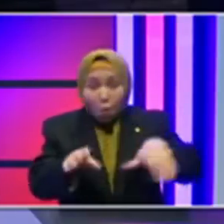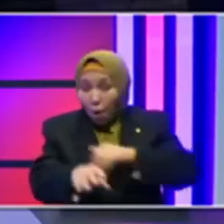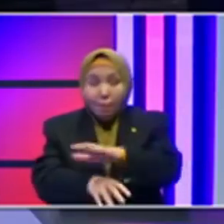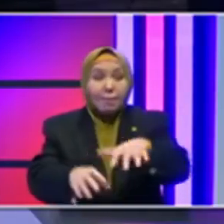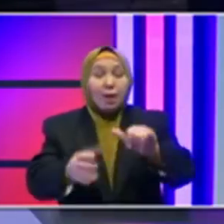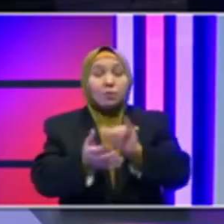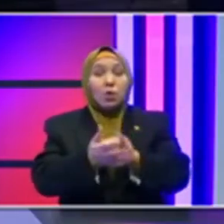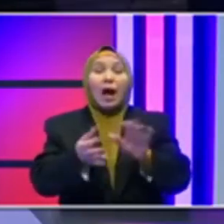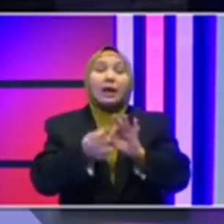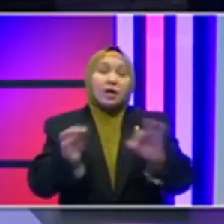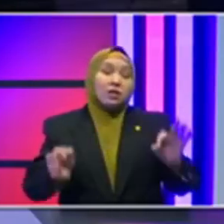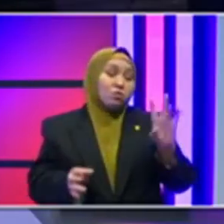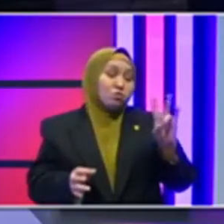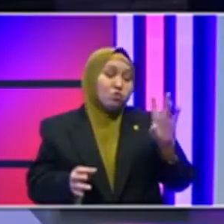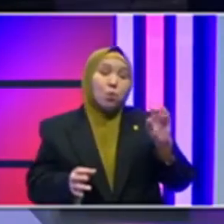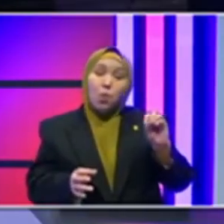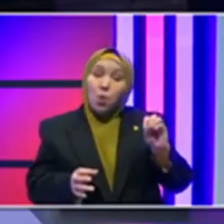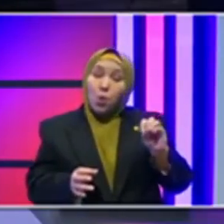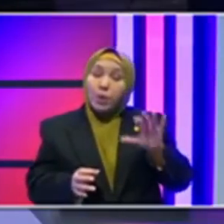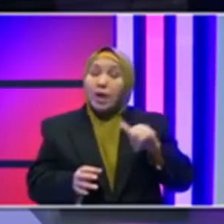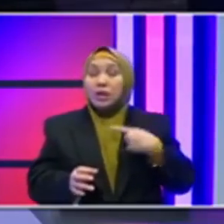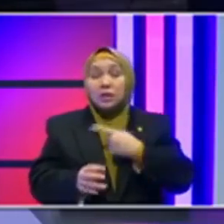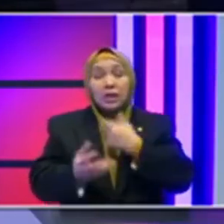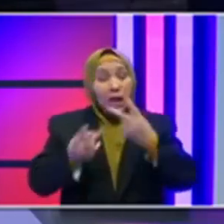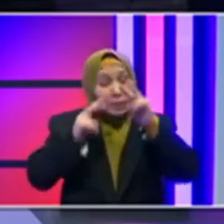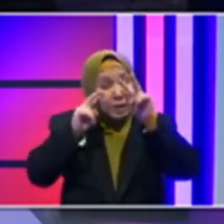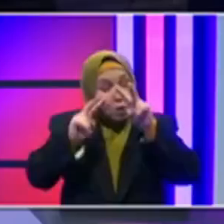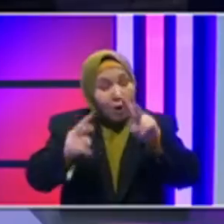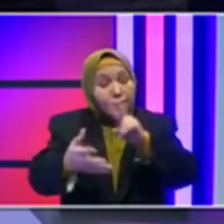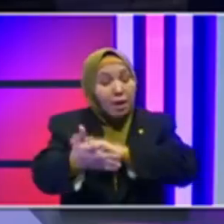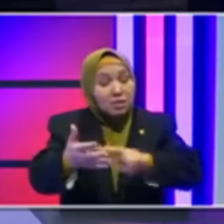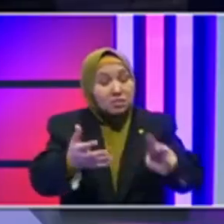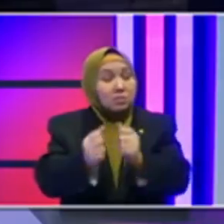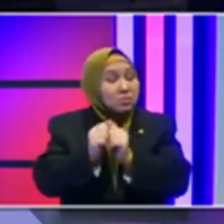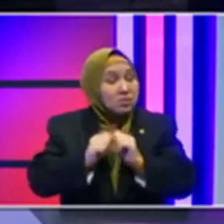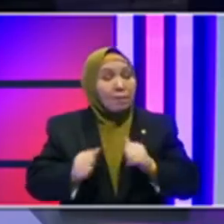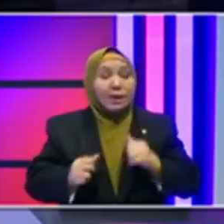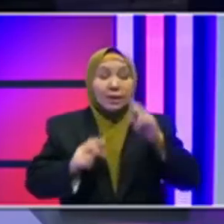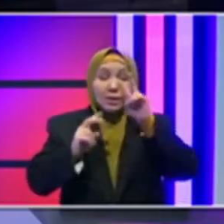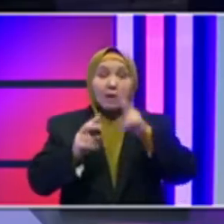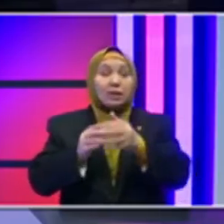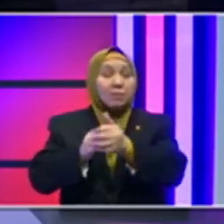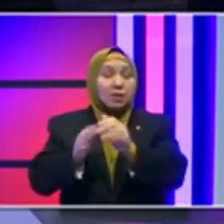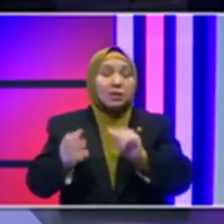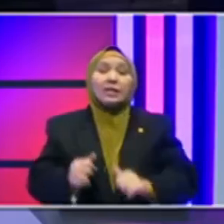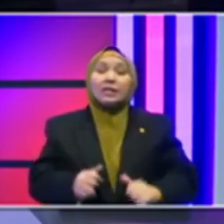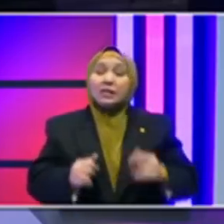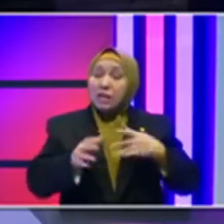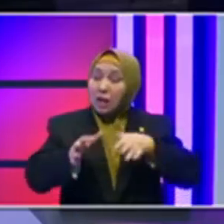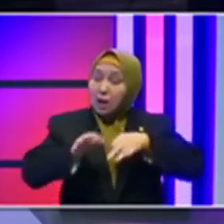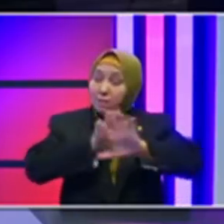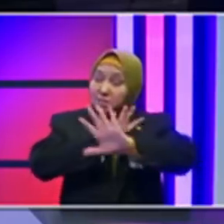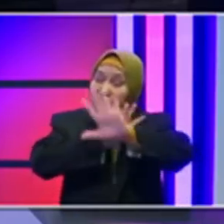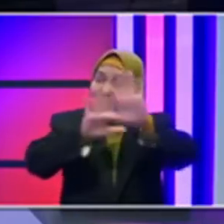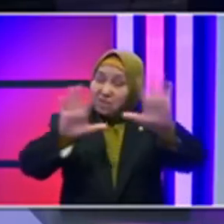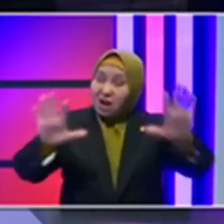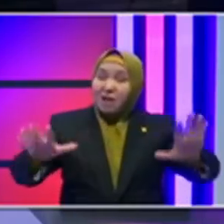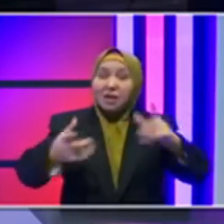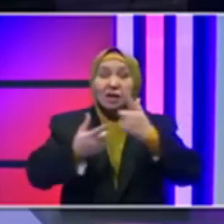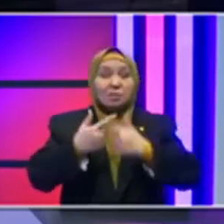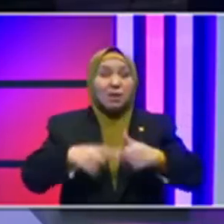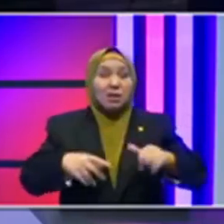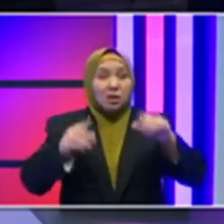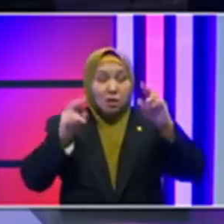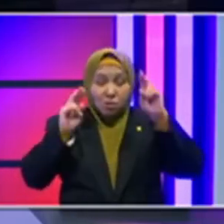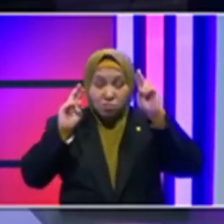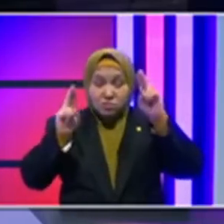70 yang kita ingin baca bersama dipimpin oleh tirmizi yang kita ingin pencerahan dari pada Akuarius